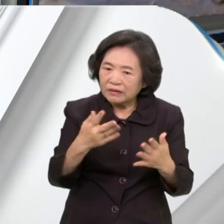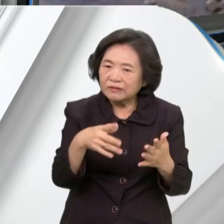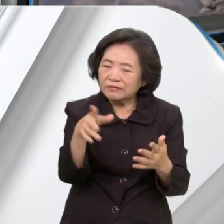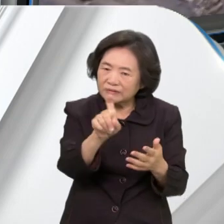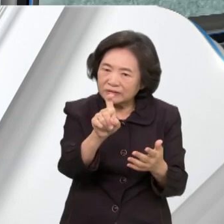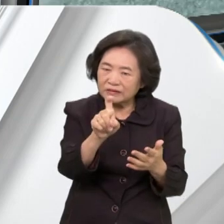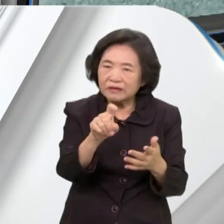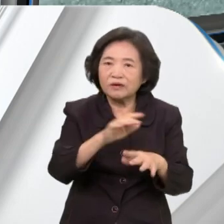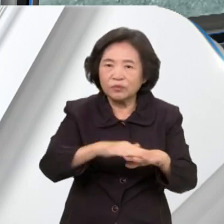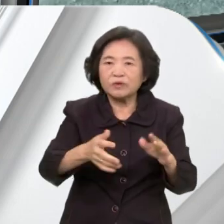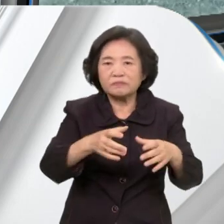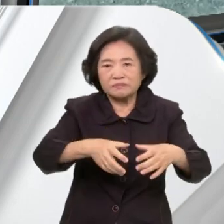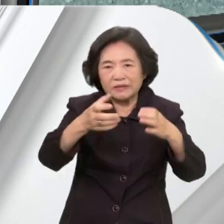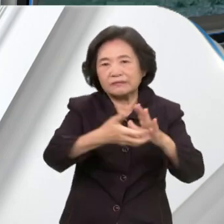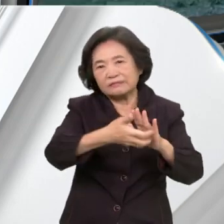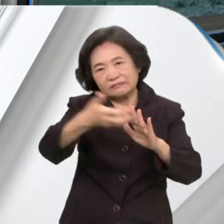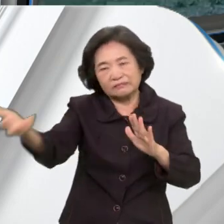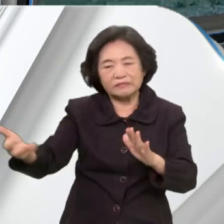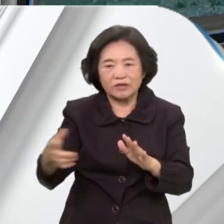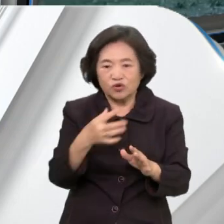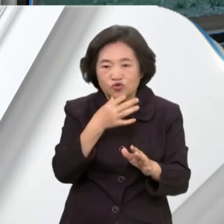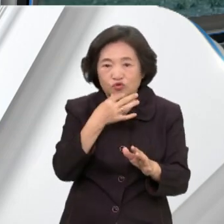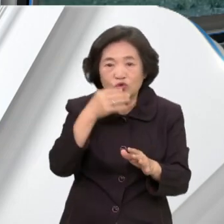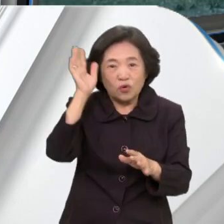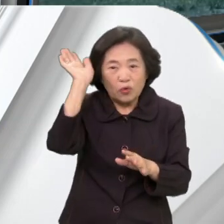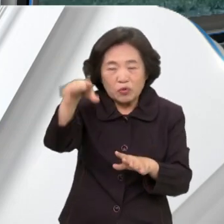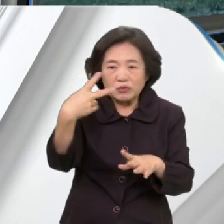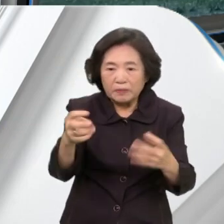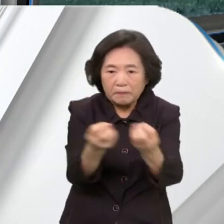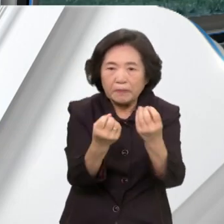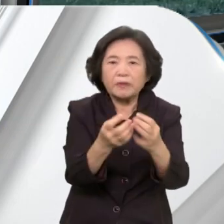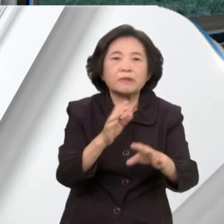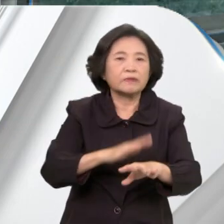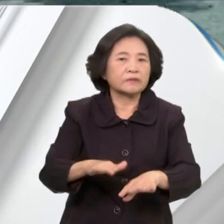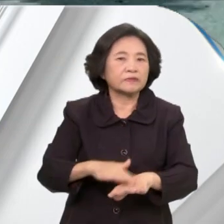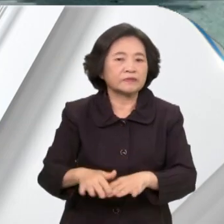作品为陆续拆卸，就将再个发生意外。